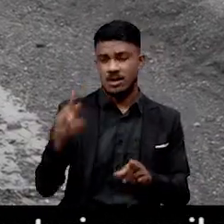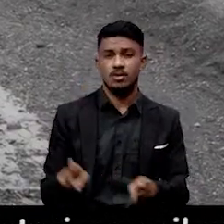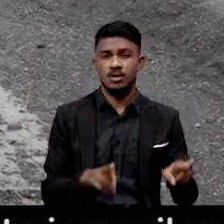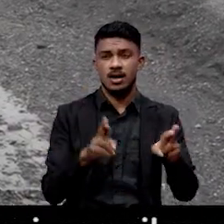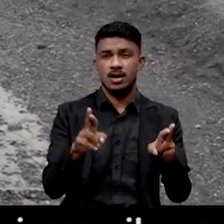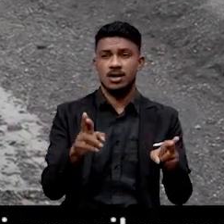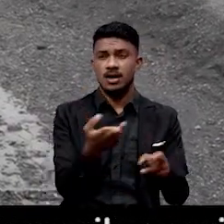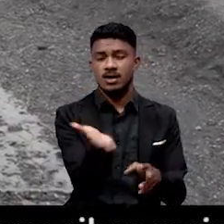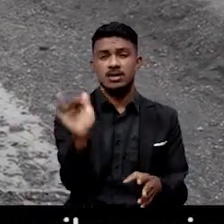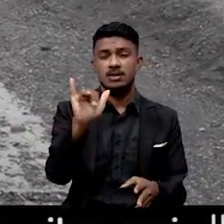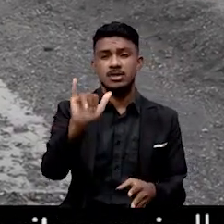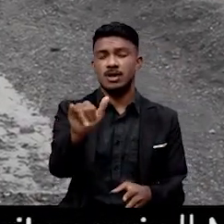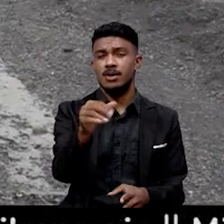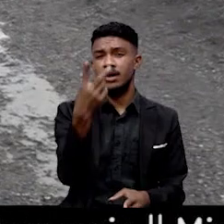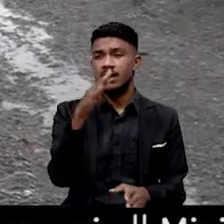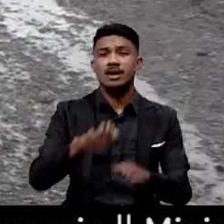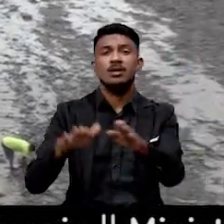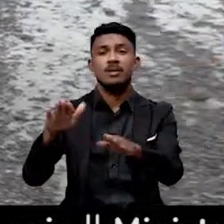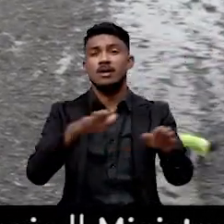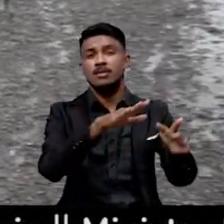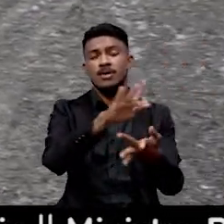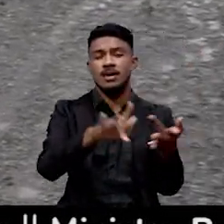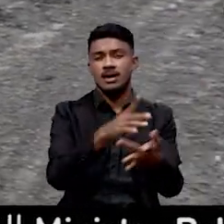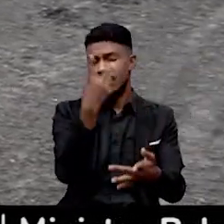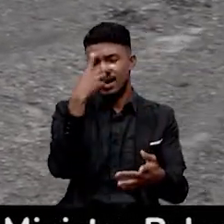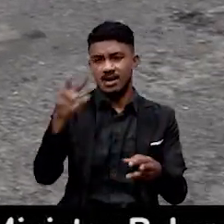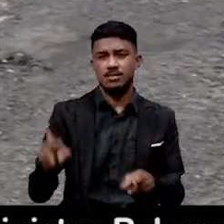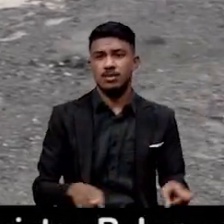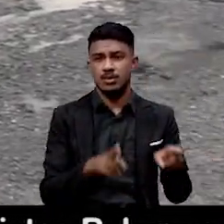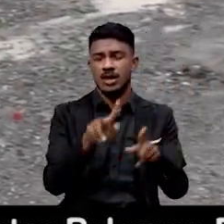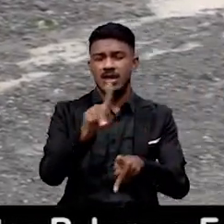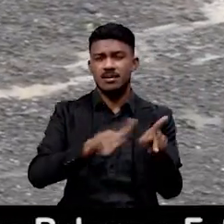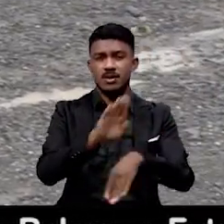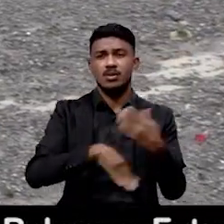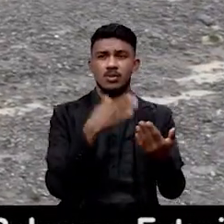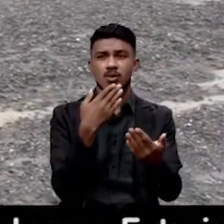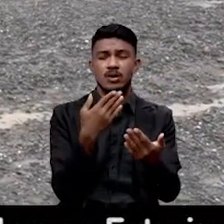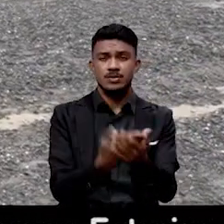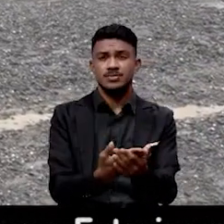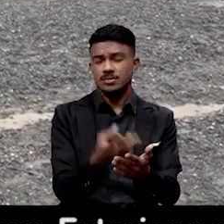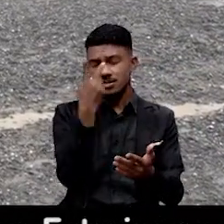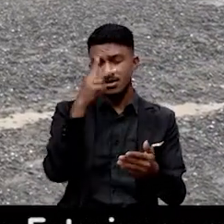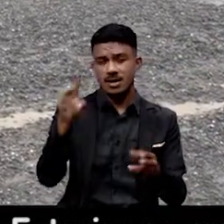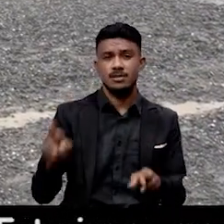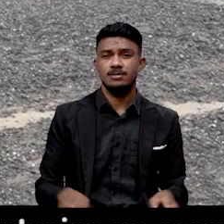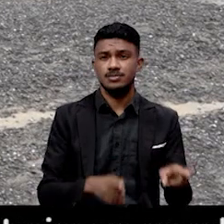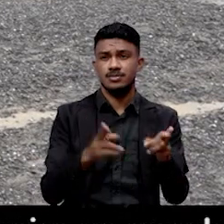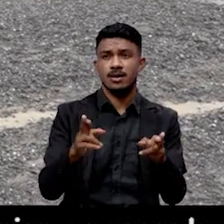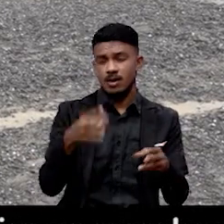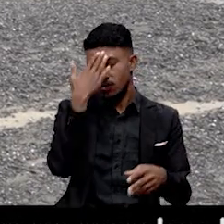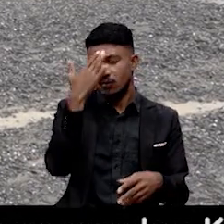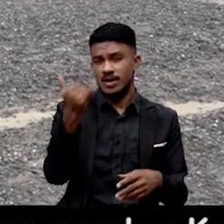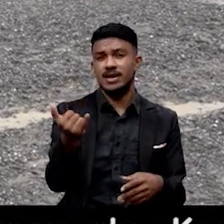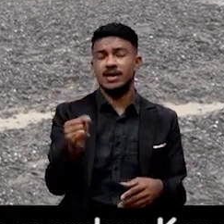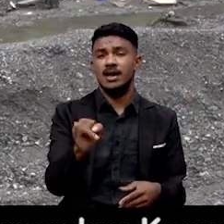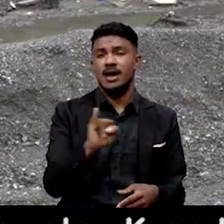ita bot sira dit mak lapa lama hare motalaran e mah hota tu hare motalara mas la iya ini da causa kata tama saja mah mah mai la